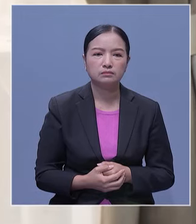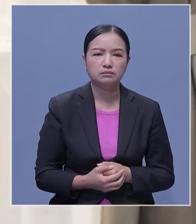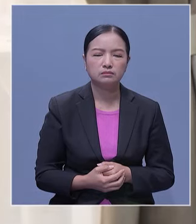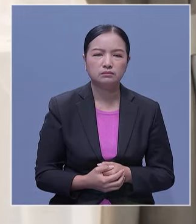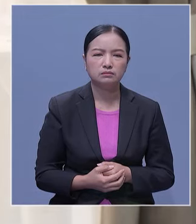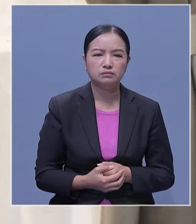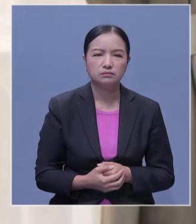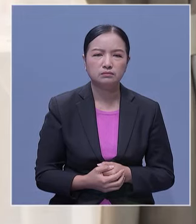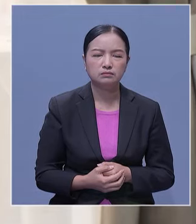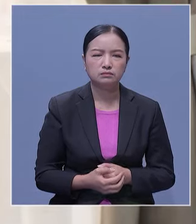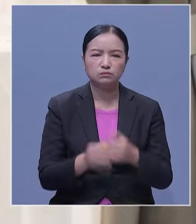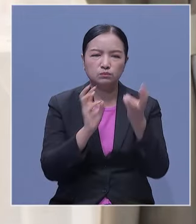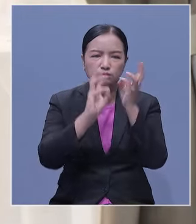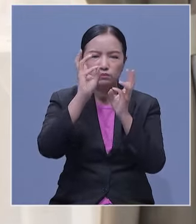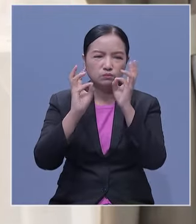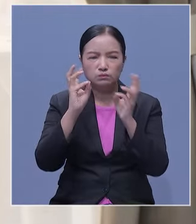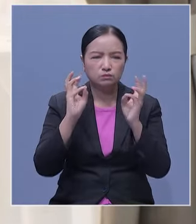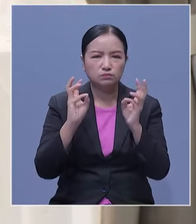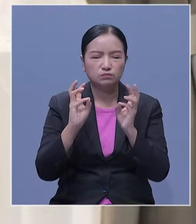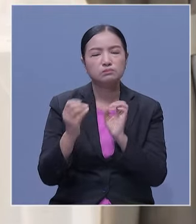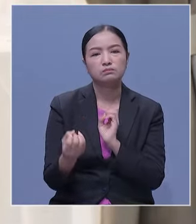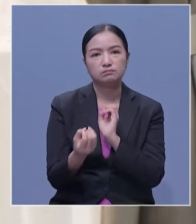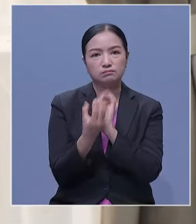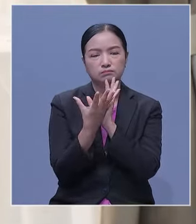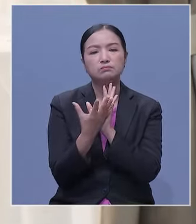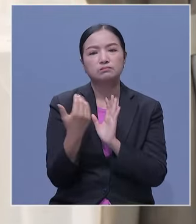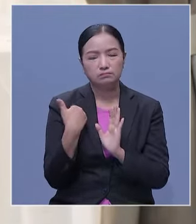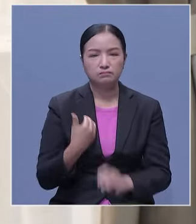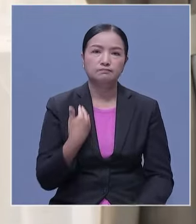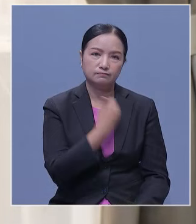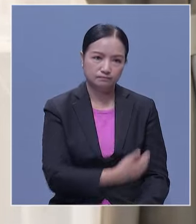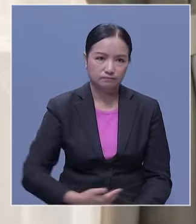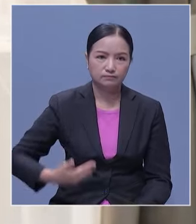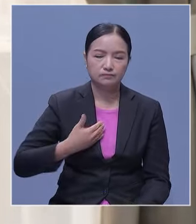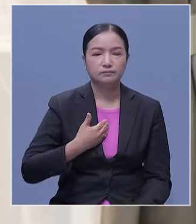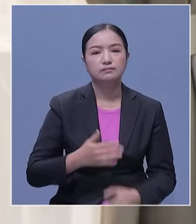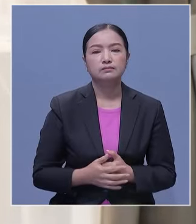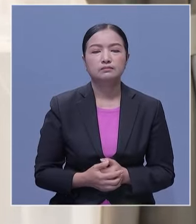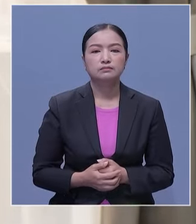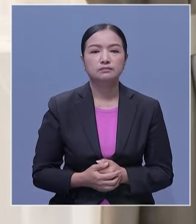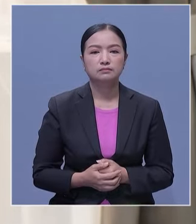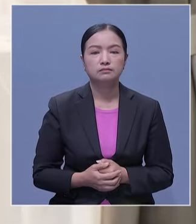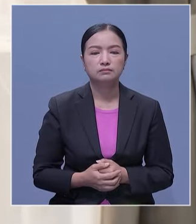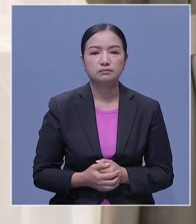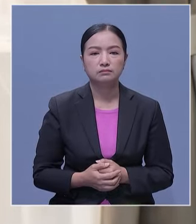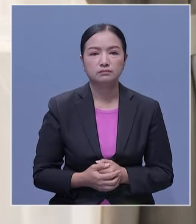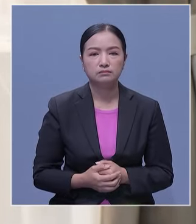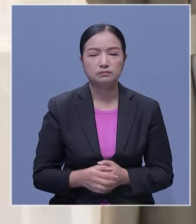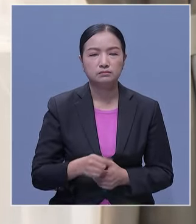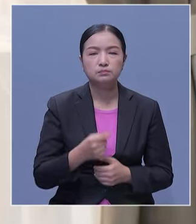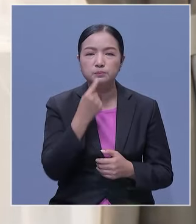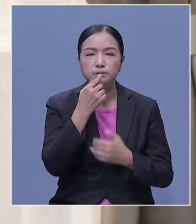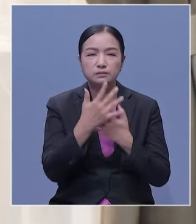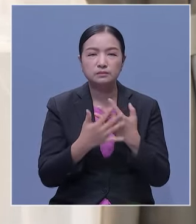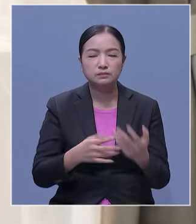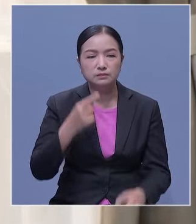ฝุ่นควันนี่คือมีผลกระทบโดยรวมต่อสุขภาพเราทั้งหมดนะคะแต่สำหรับในเรื่องของเลือดกำเดาไหลเนี่